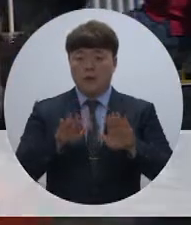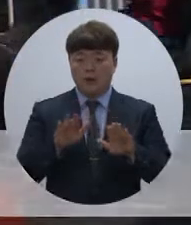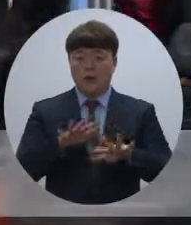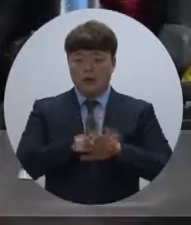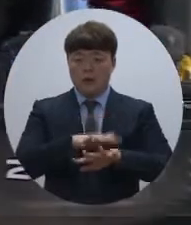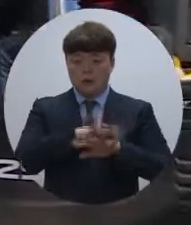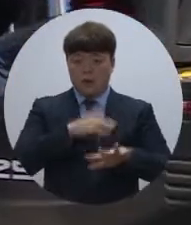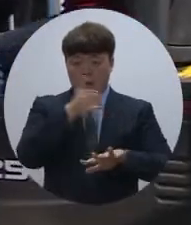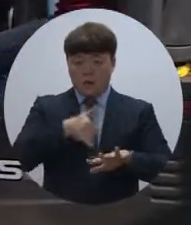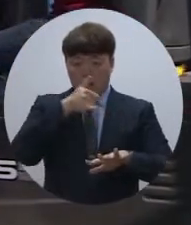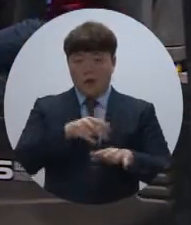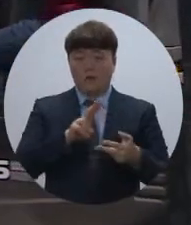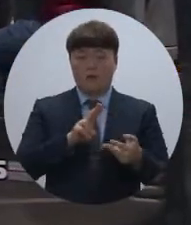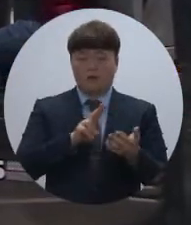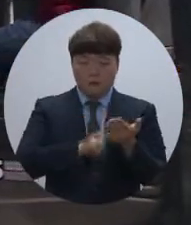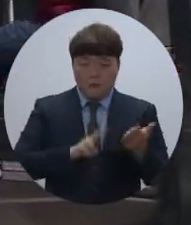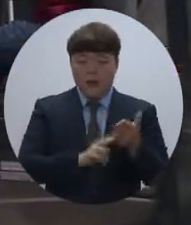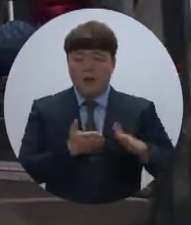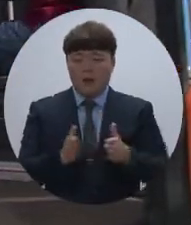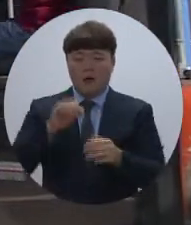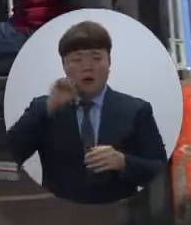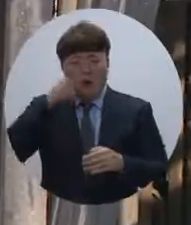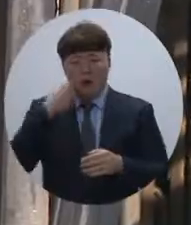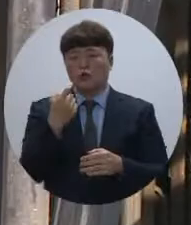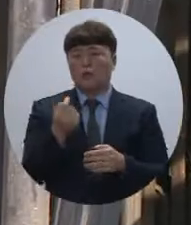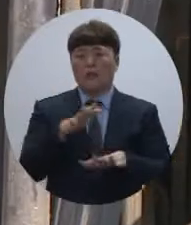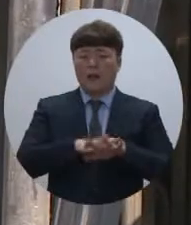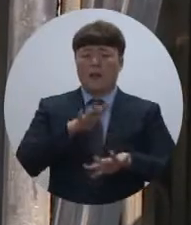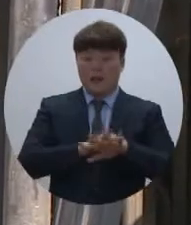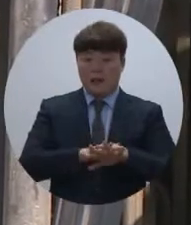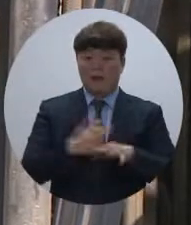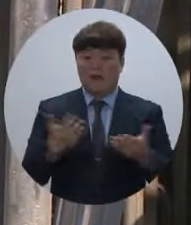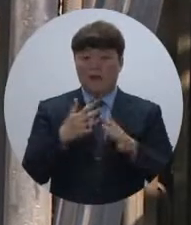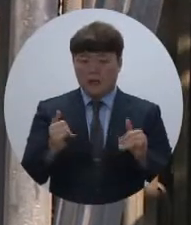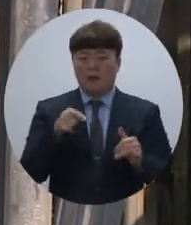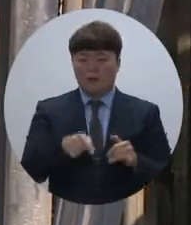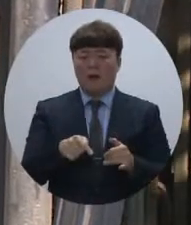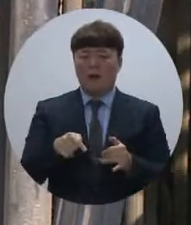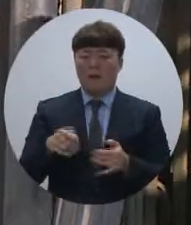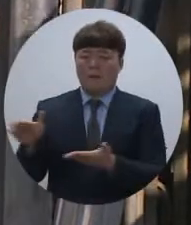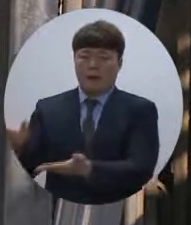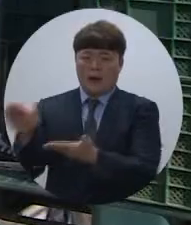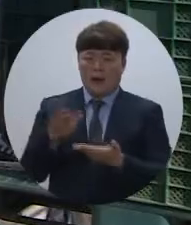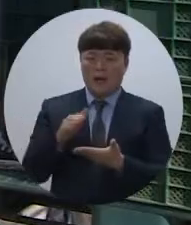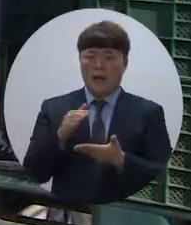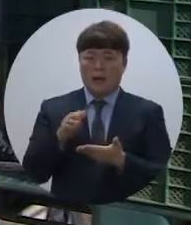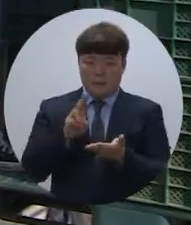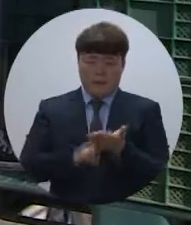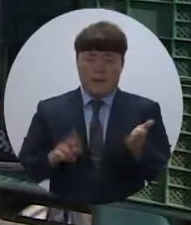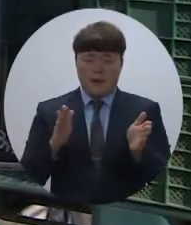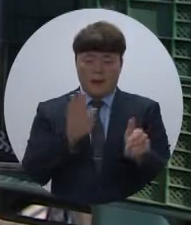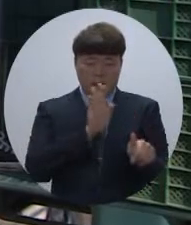농산물 산지 순회 수집은 판로 확보에 어려움을 겪고 있는 소규모 농가를 대상으로 농산물을 수집에서 판매까지